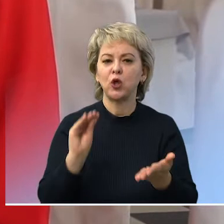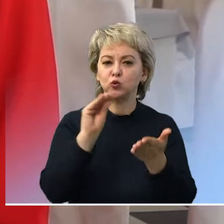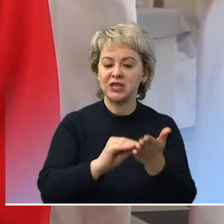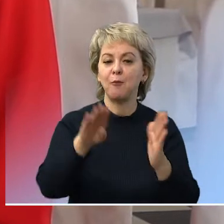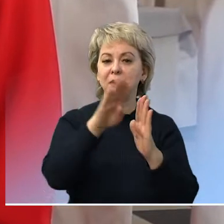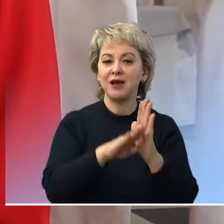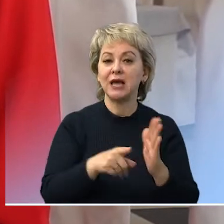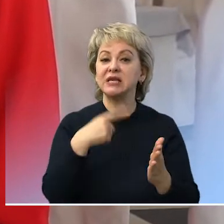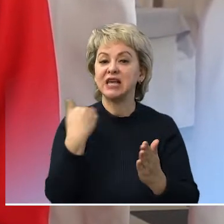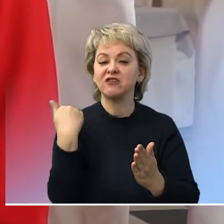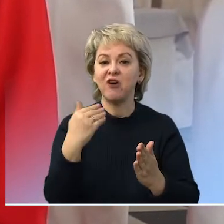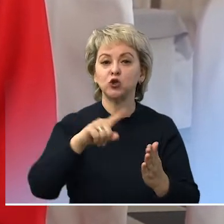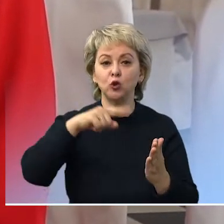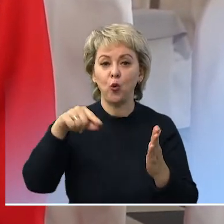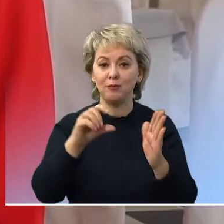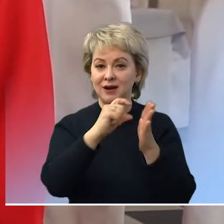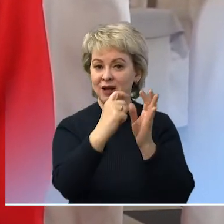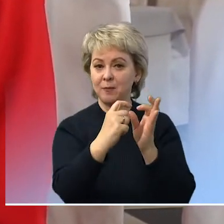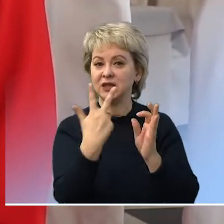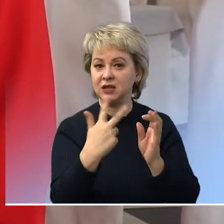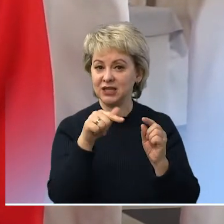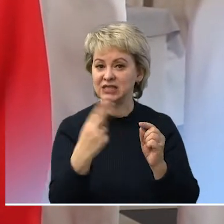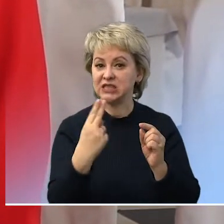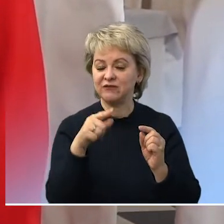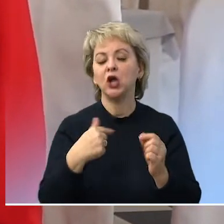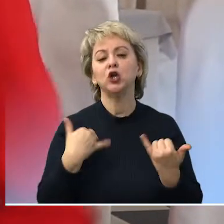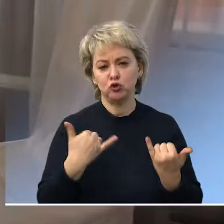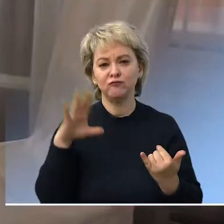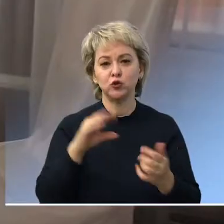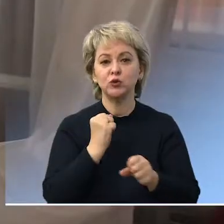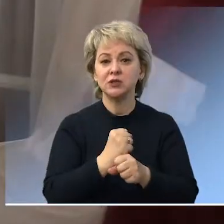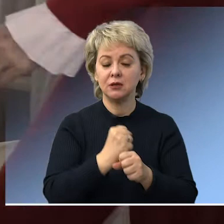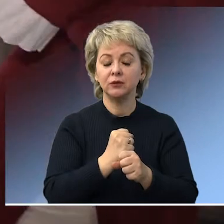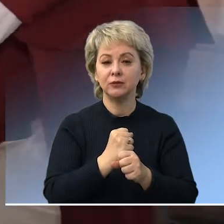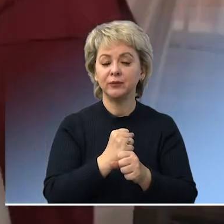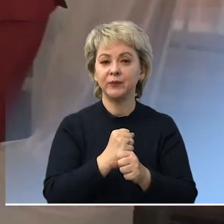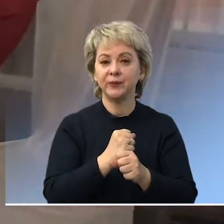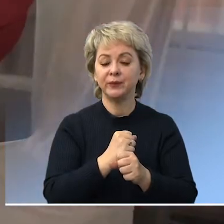установите программу и продиктуйте нам ваш ID. Да, конечно. Сейчас я все сделаю.